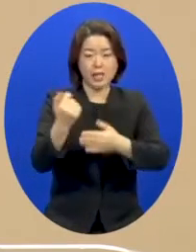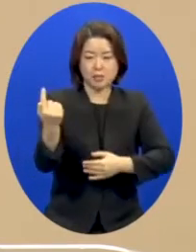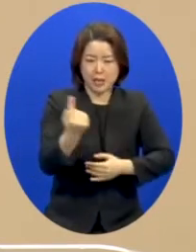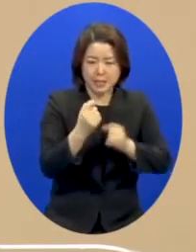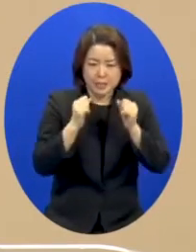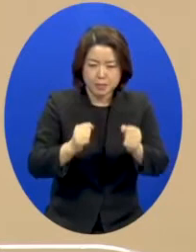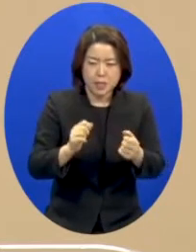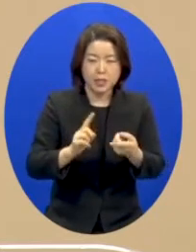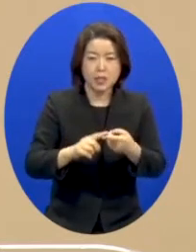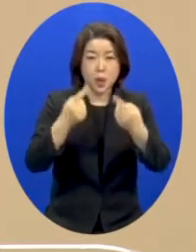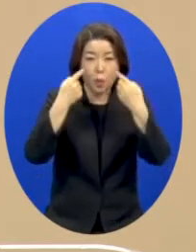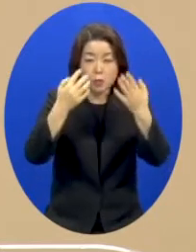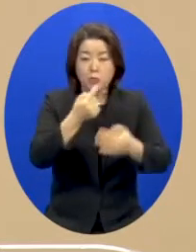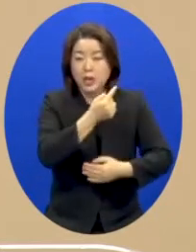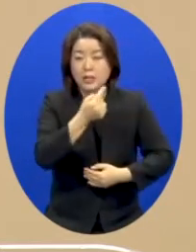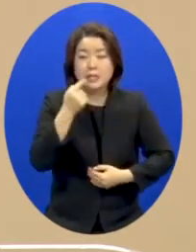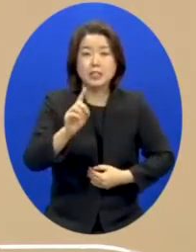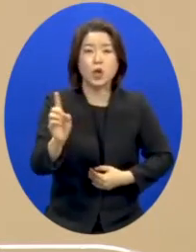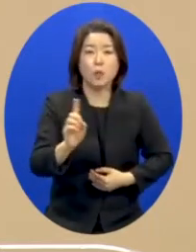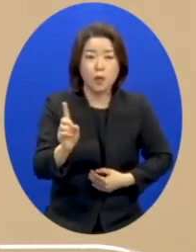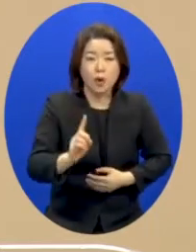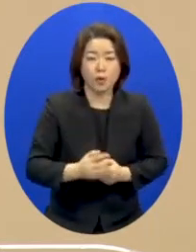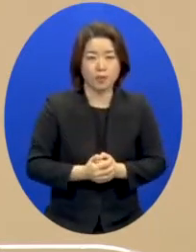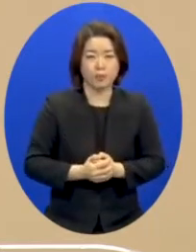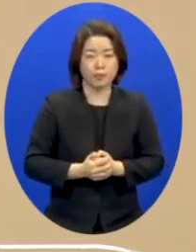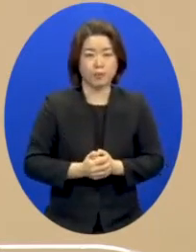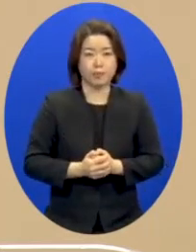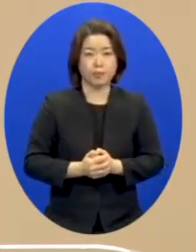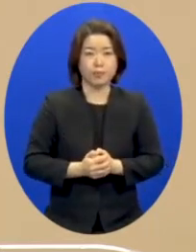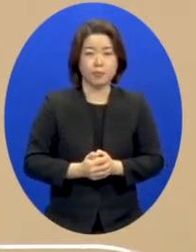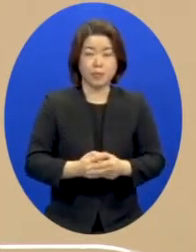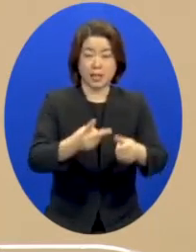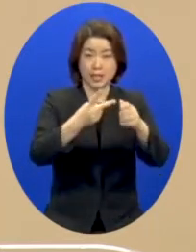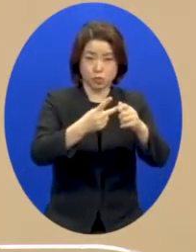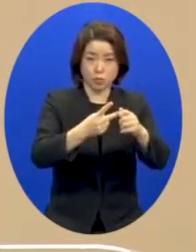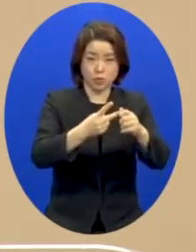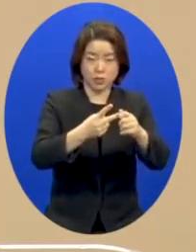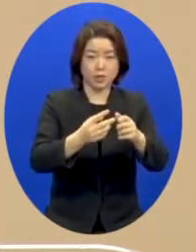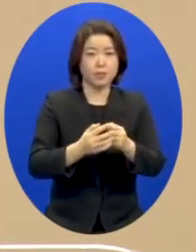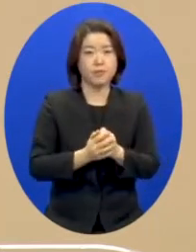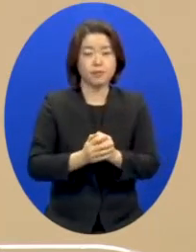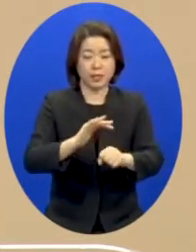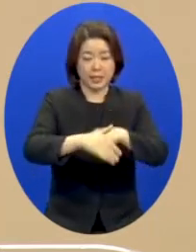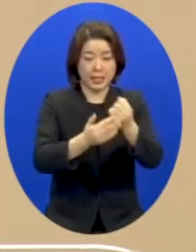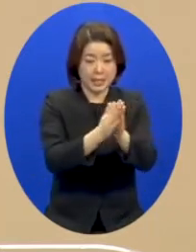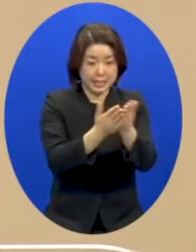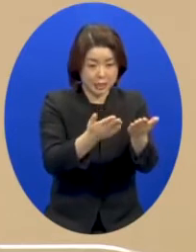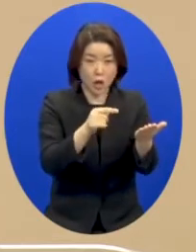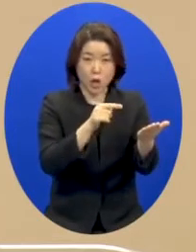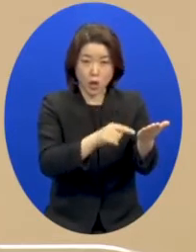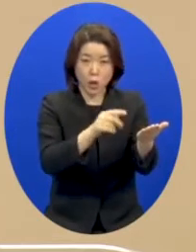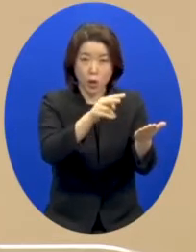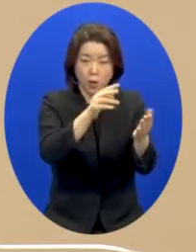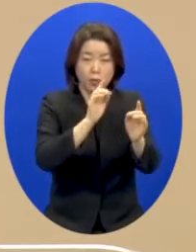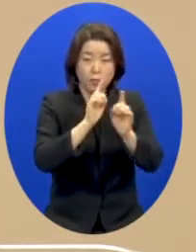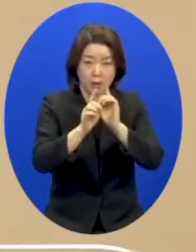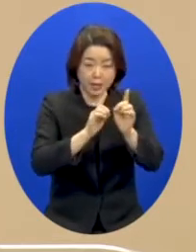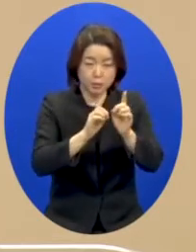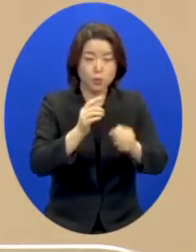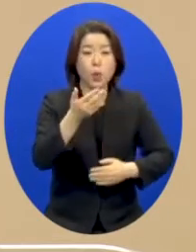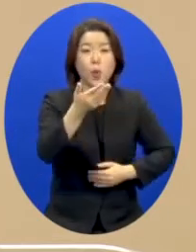있는가? 당신의 삶 속에 하나님의 임재하심의 증거가 있는가? 두 번째는 성경 말씀으로 당신의